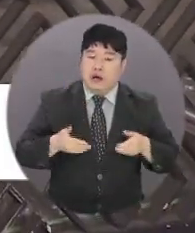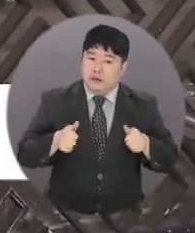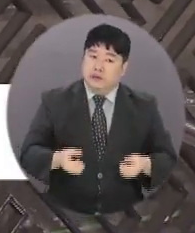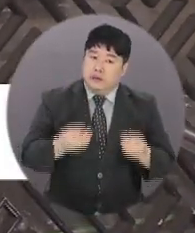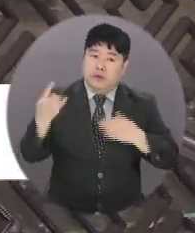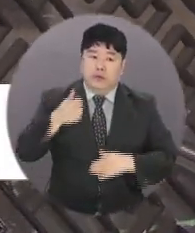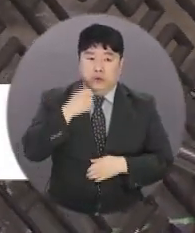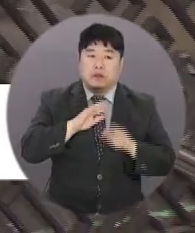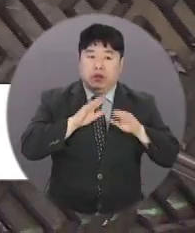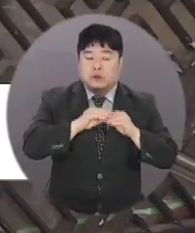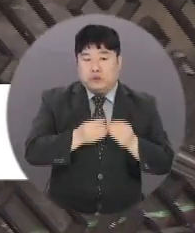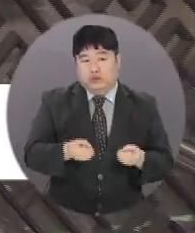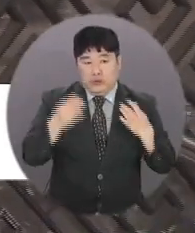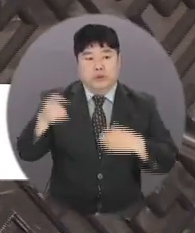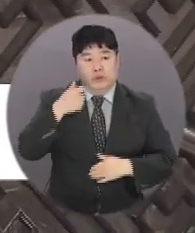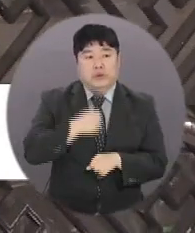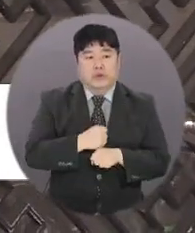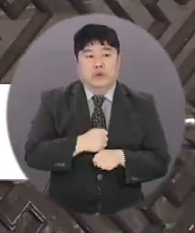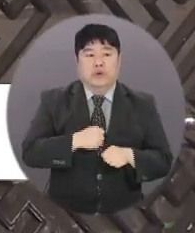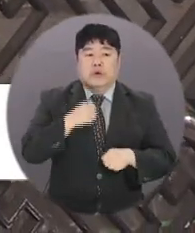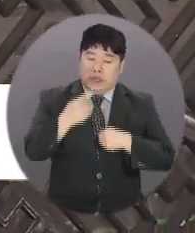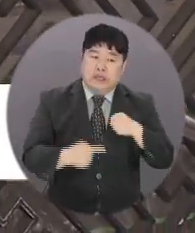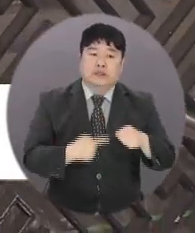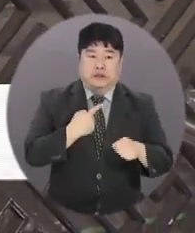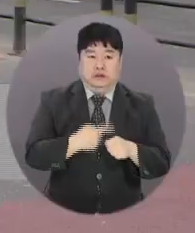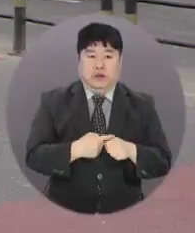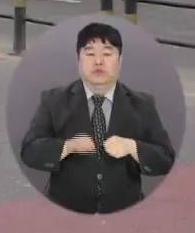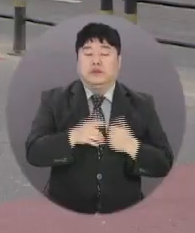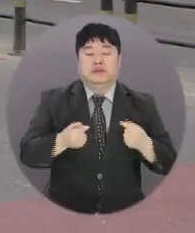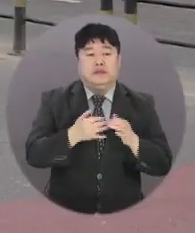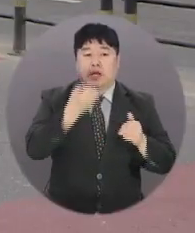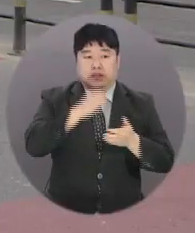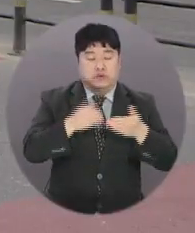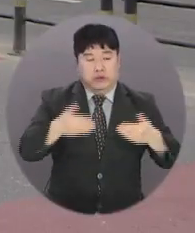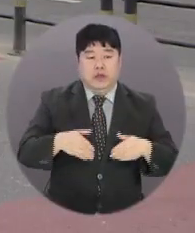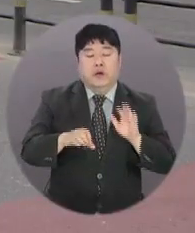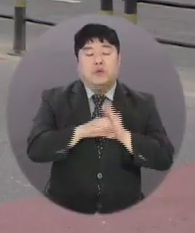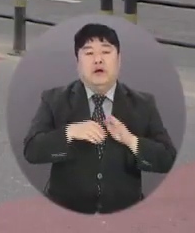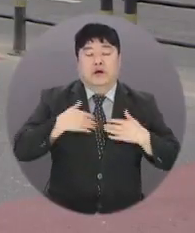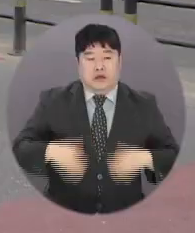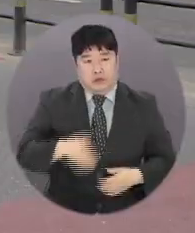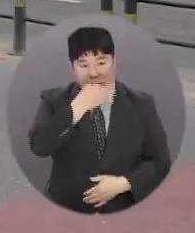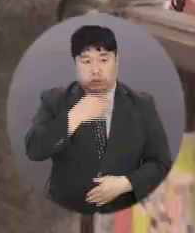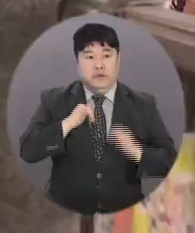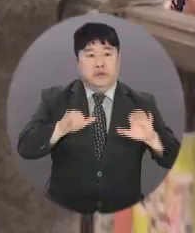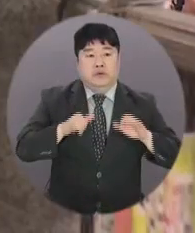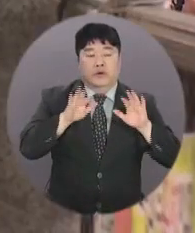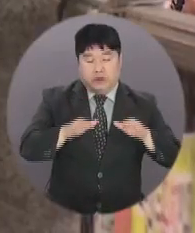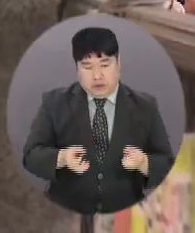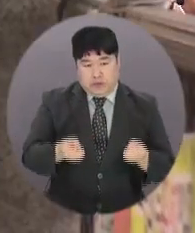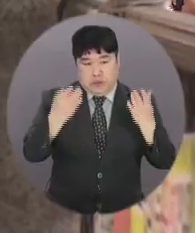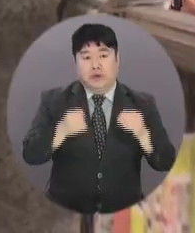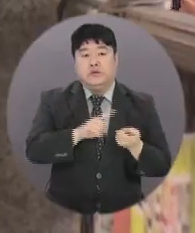설에도 못 오고 딱 1년을 못 오네. 진짜 우리 같은 사람은 상주해야 돼. 코로나로 지치고 힘든 세상. 명절만이라도